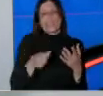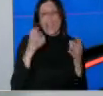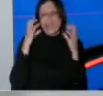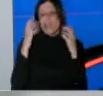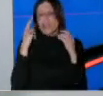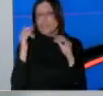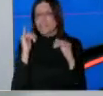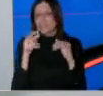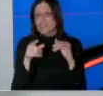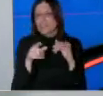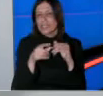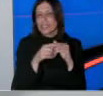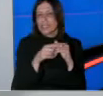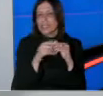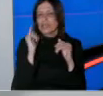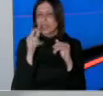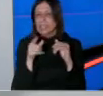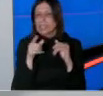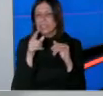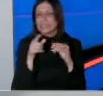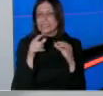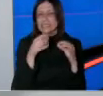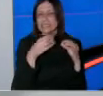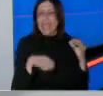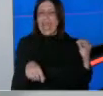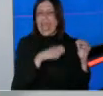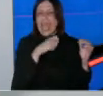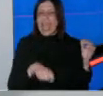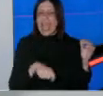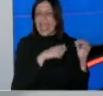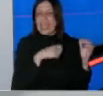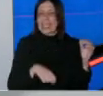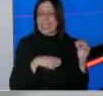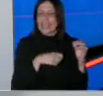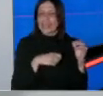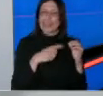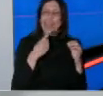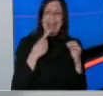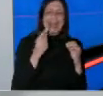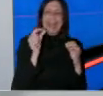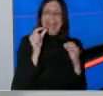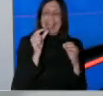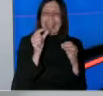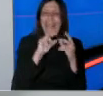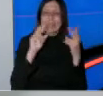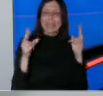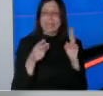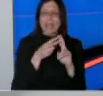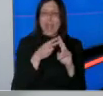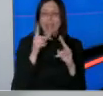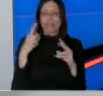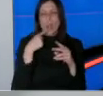זה? מה זה? זה הכינור הכי קטן ביקום, מנגן סביב השקרים שרבין לקח את הערבים. רבין לא הכניס